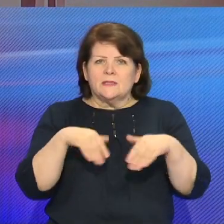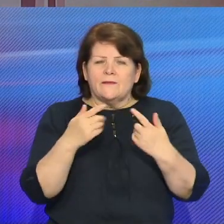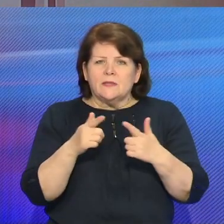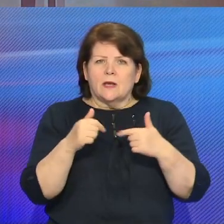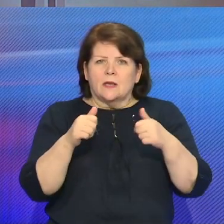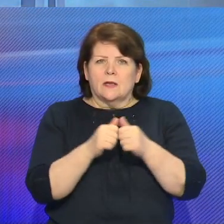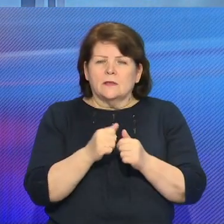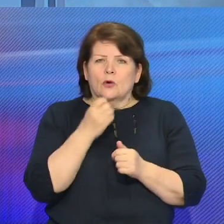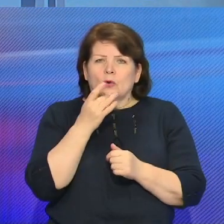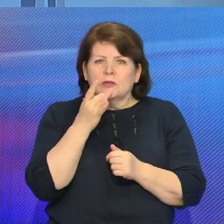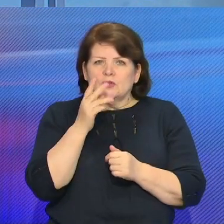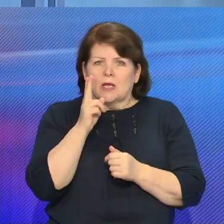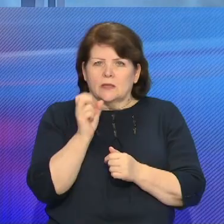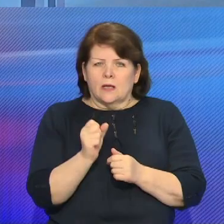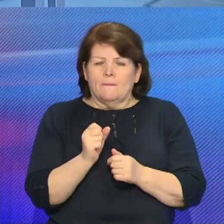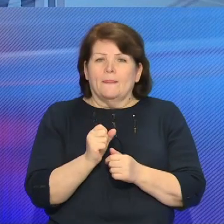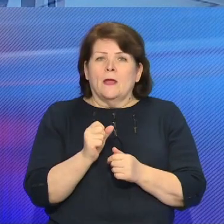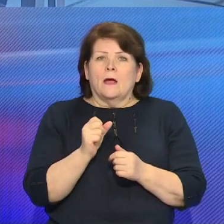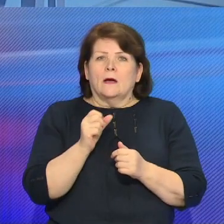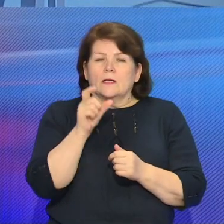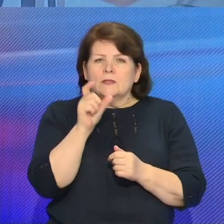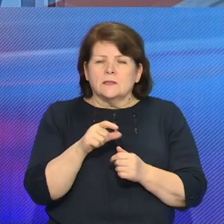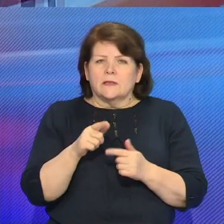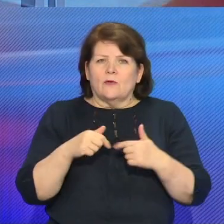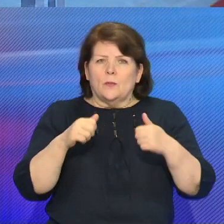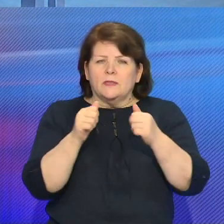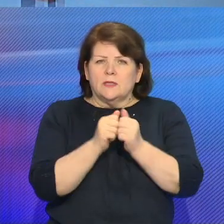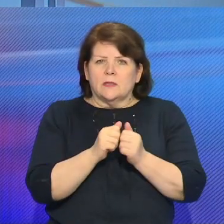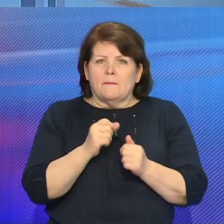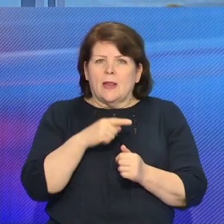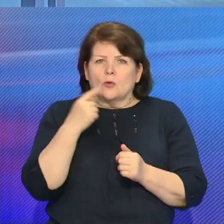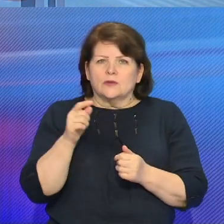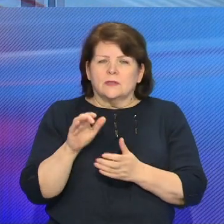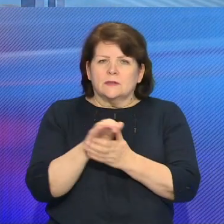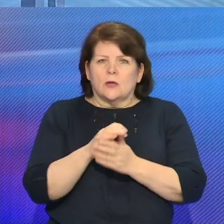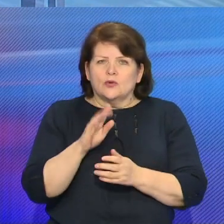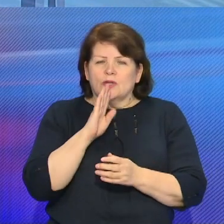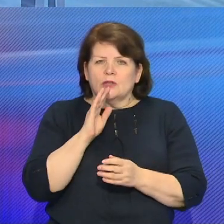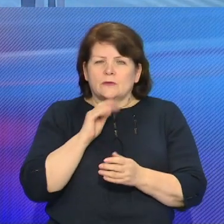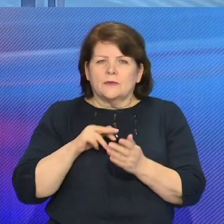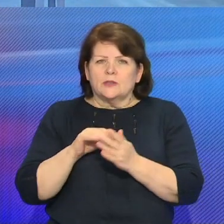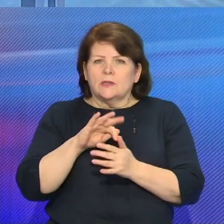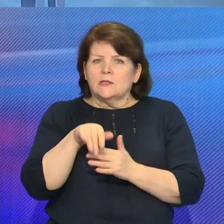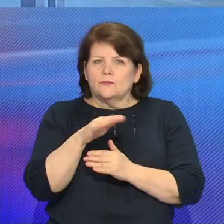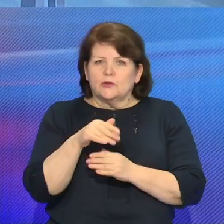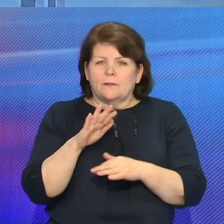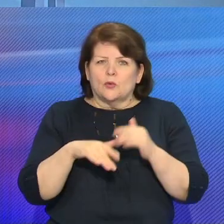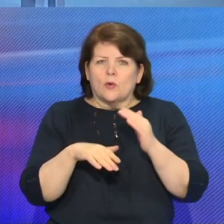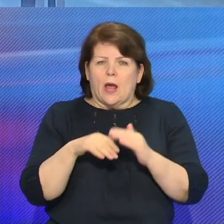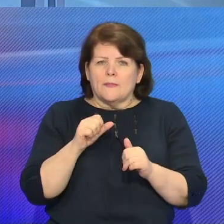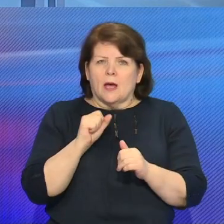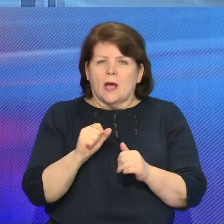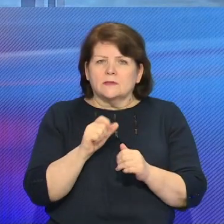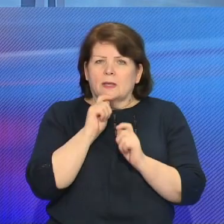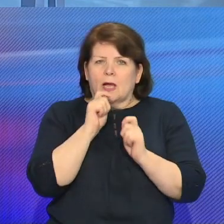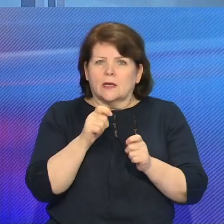арганізацыі «Граднянчанка» грамадскага аб'яднання «Беларускі саюз жанчын» прыйшлі не з пустымі рукамі, а з падарункамі і